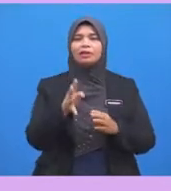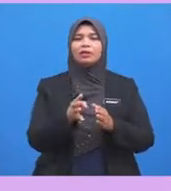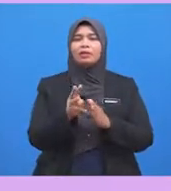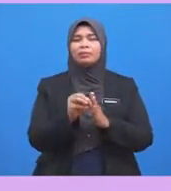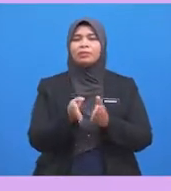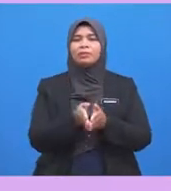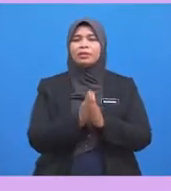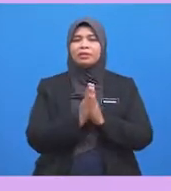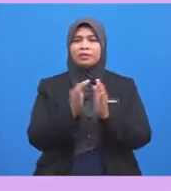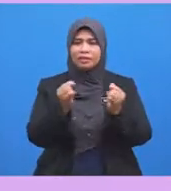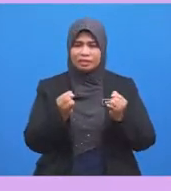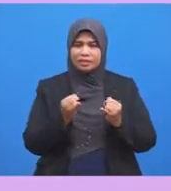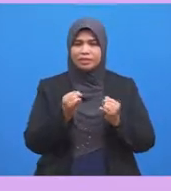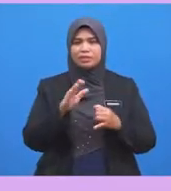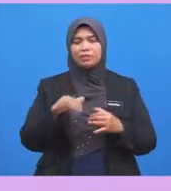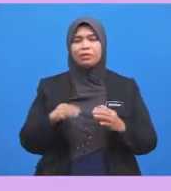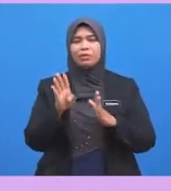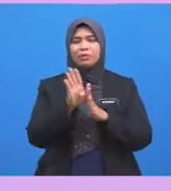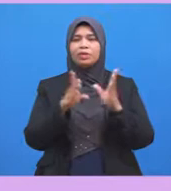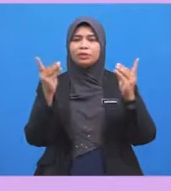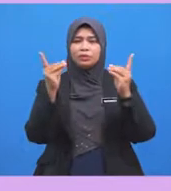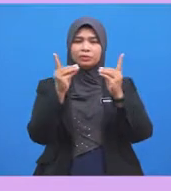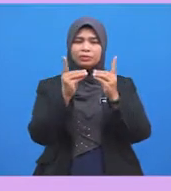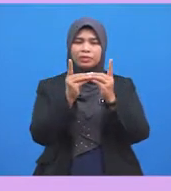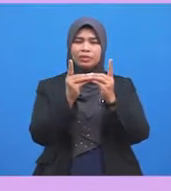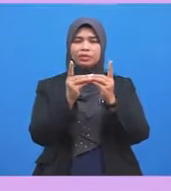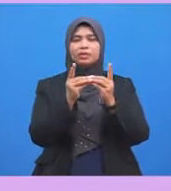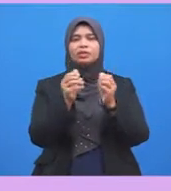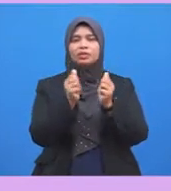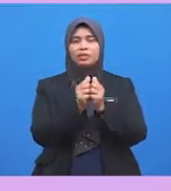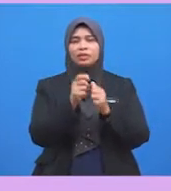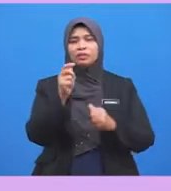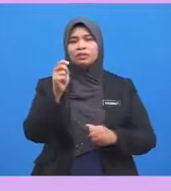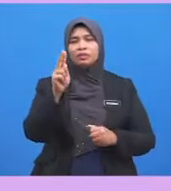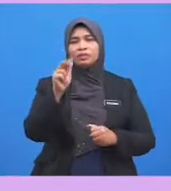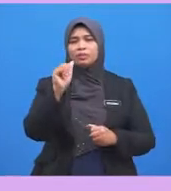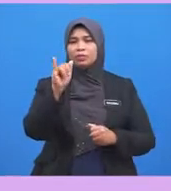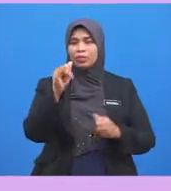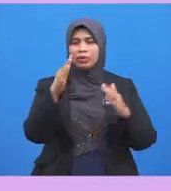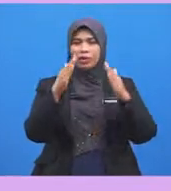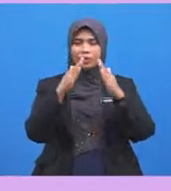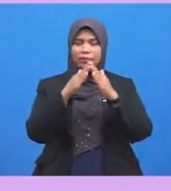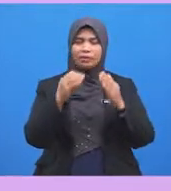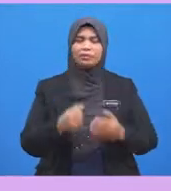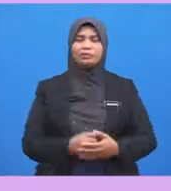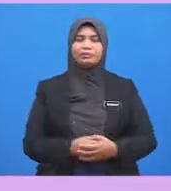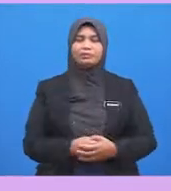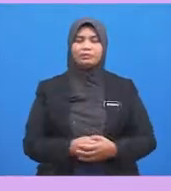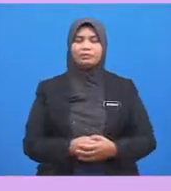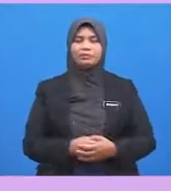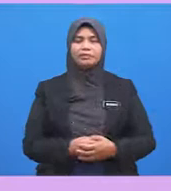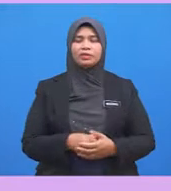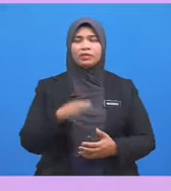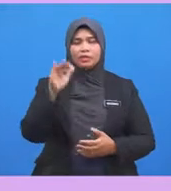meminta izin sebelum berjumpa atau sebelum bercakap dengan tuai rumah